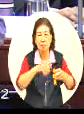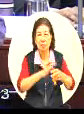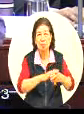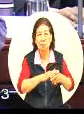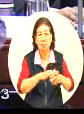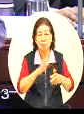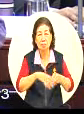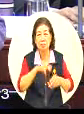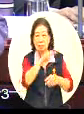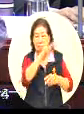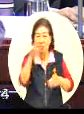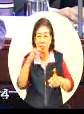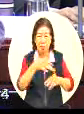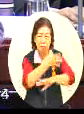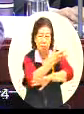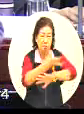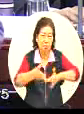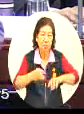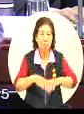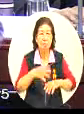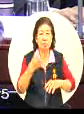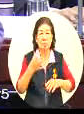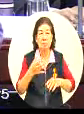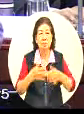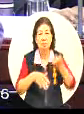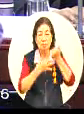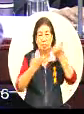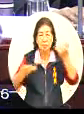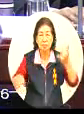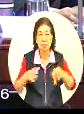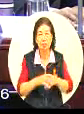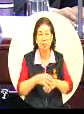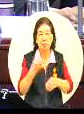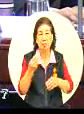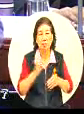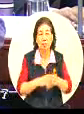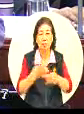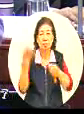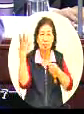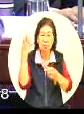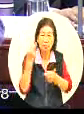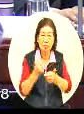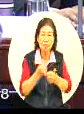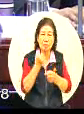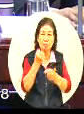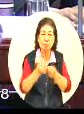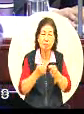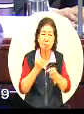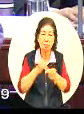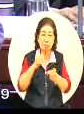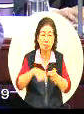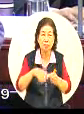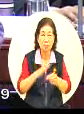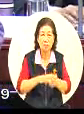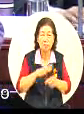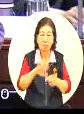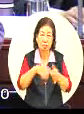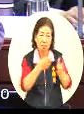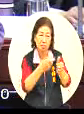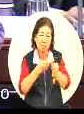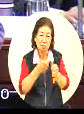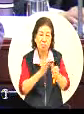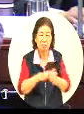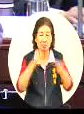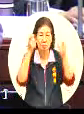湾是当年那他们在很多观光客在他们当时吸引他们到